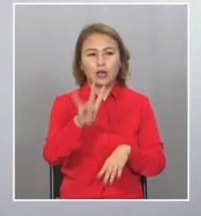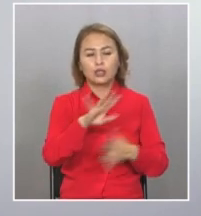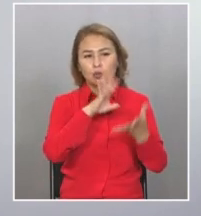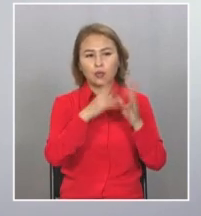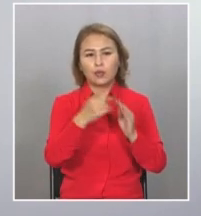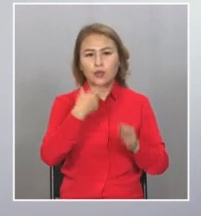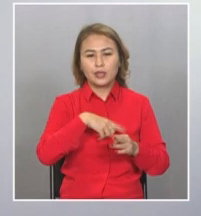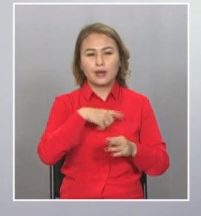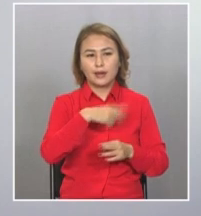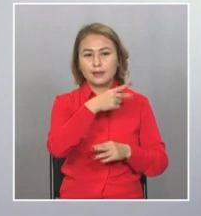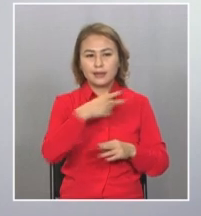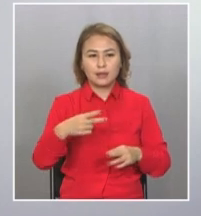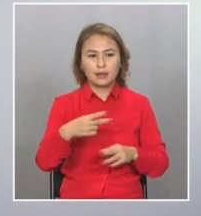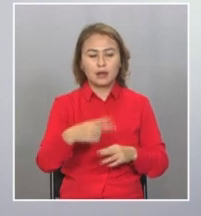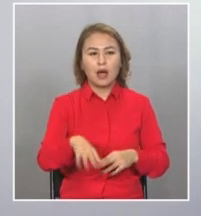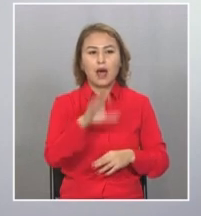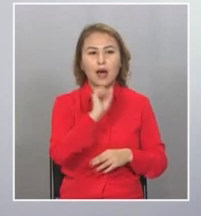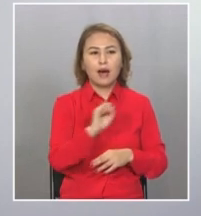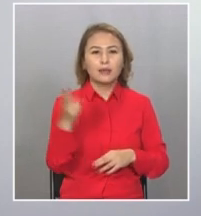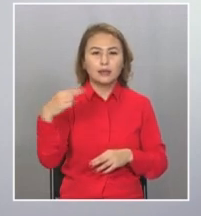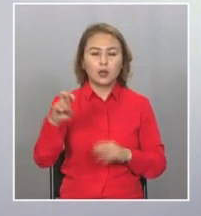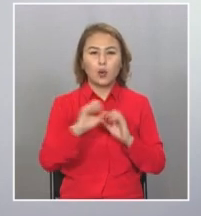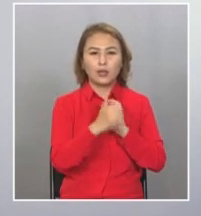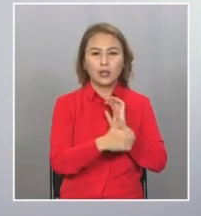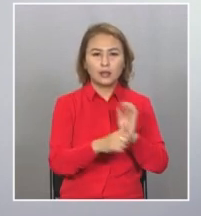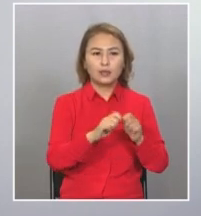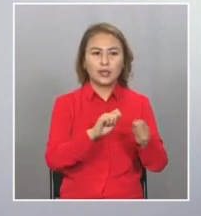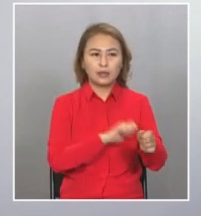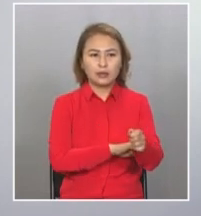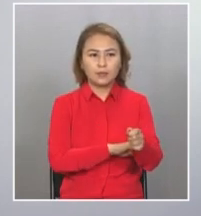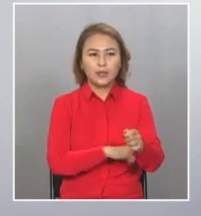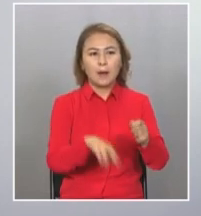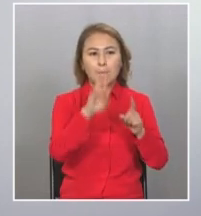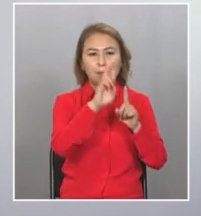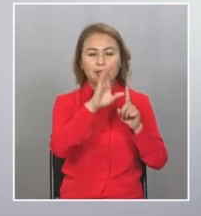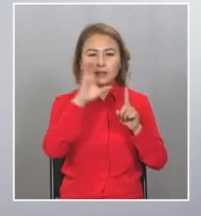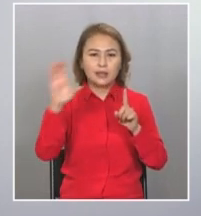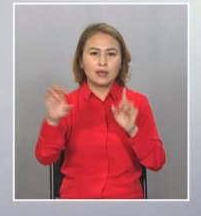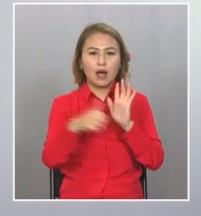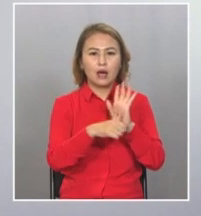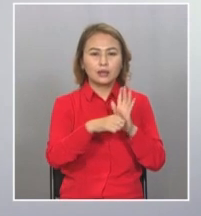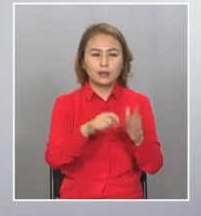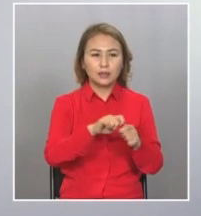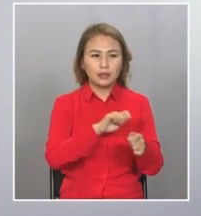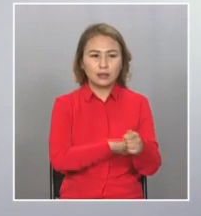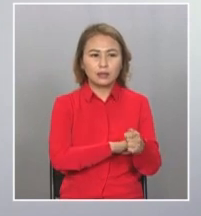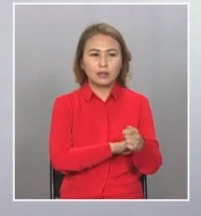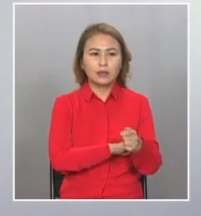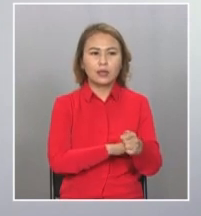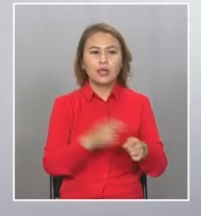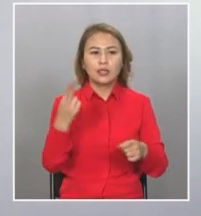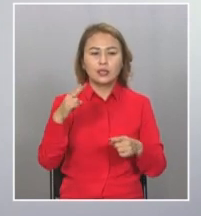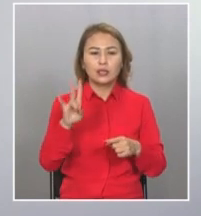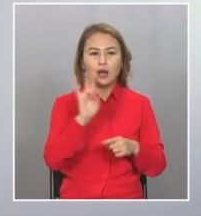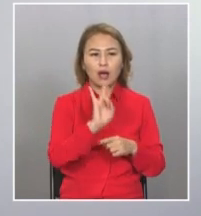өзара тең. AD бізде 16 метрге тең, BC 6 метрге тең болса,